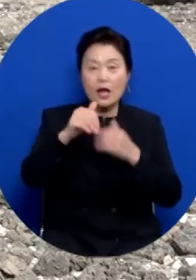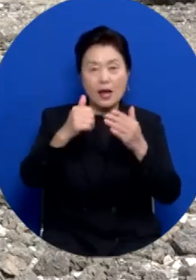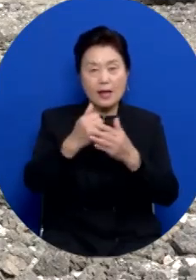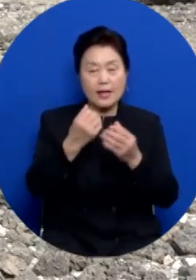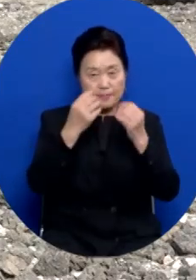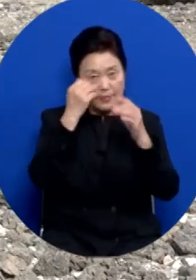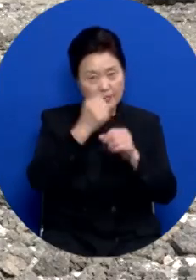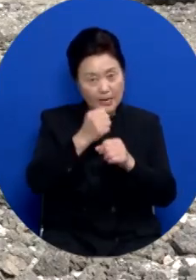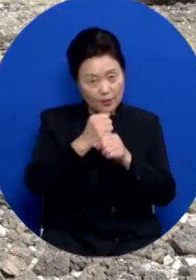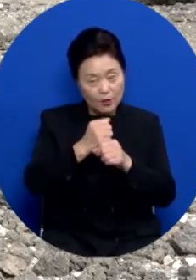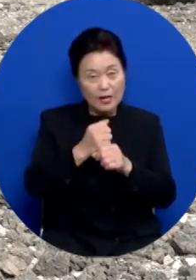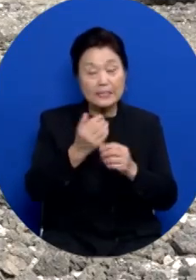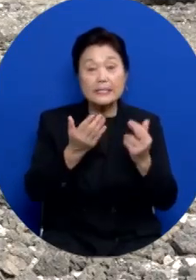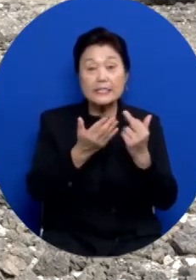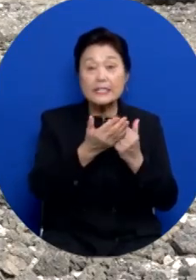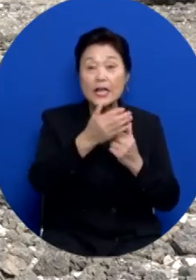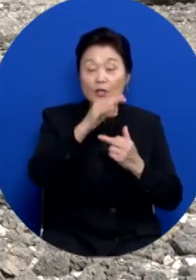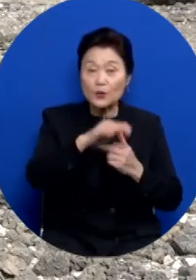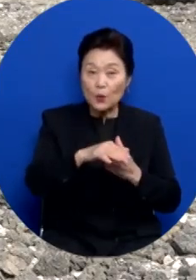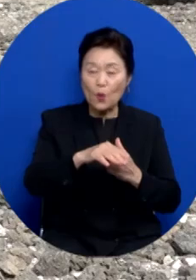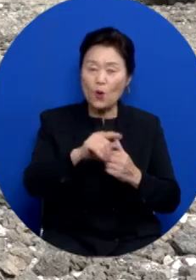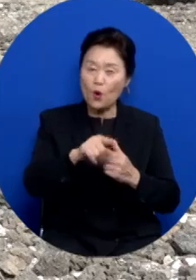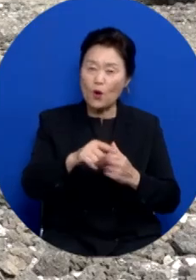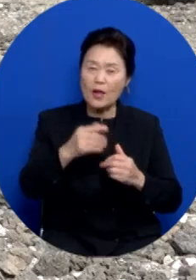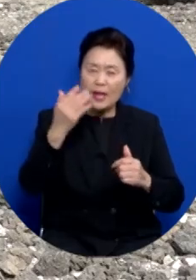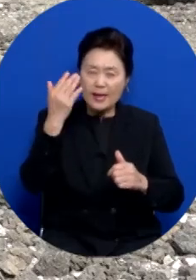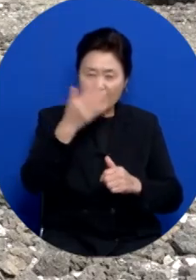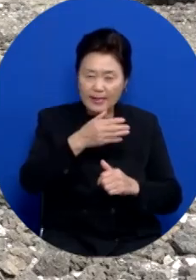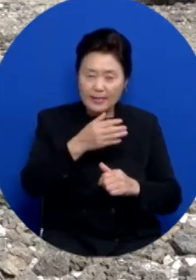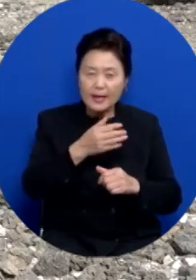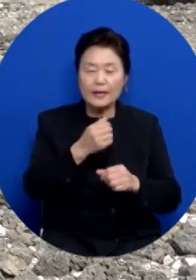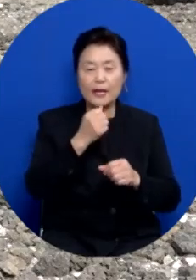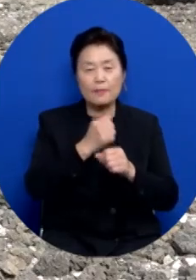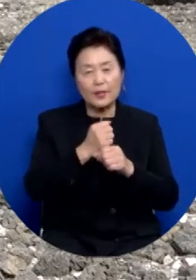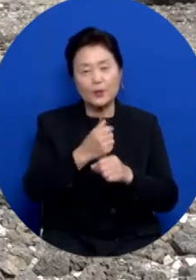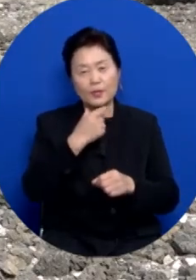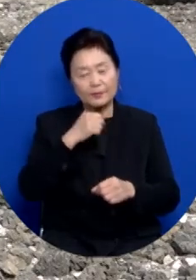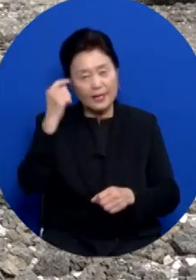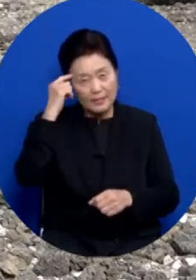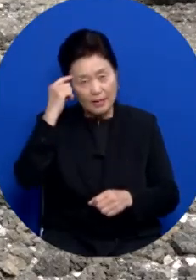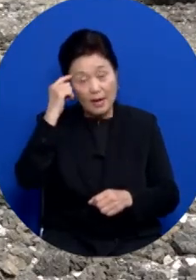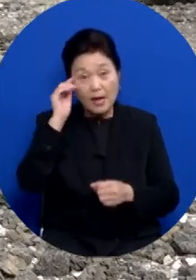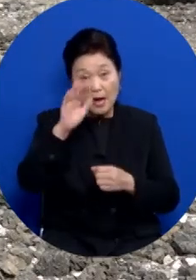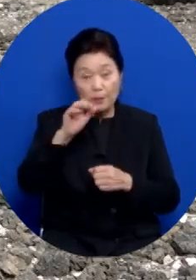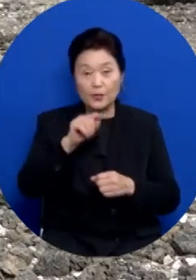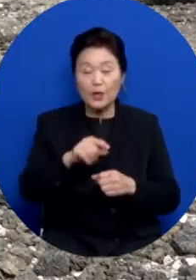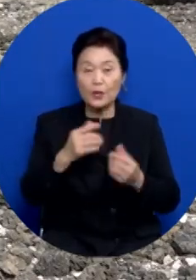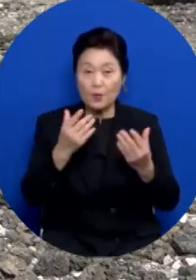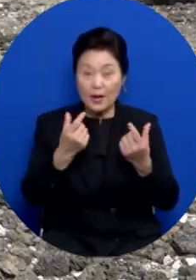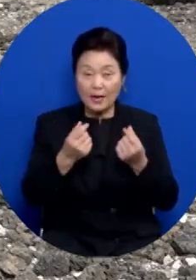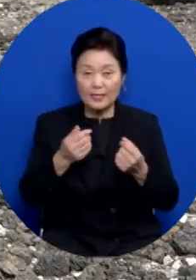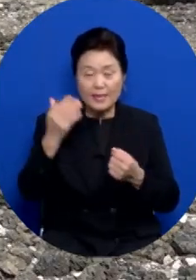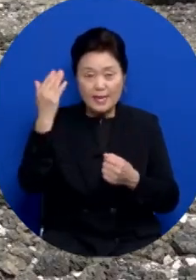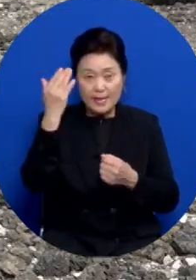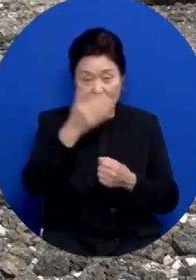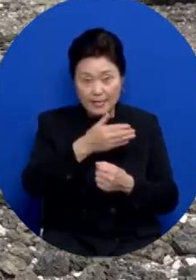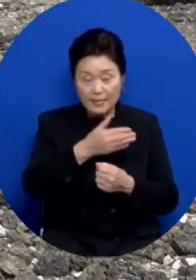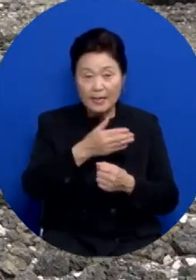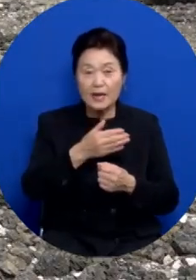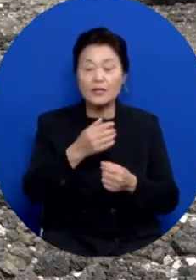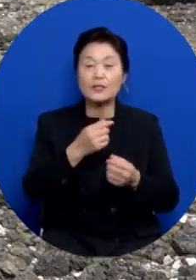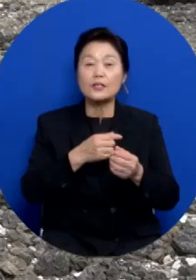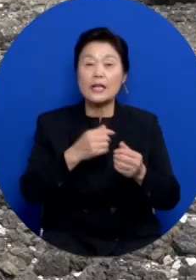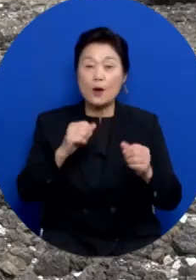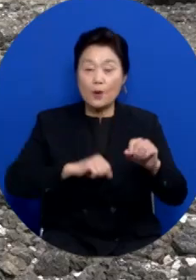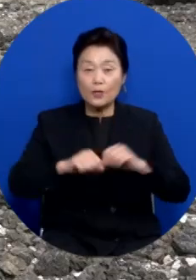이 제주도가 더 깨끗하지 않을까라는 그런 생각을 갖게 됩니다. 앞으로도 계속 이런 자연정화 활동에